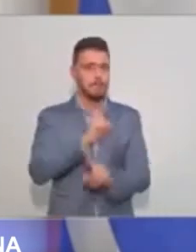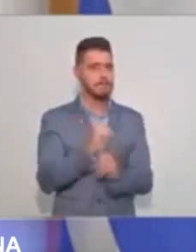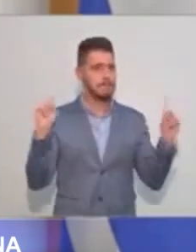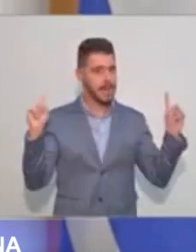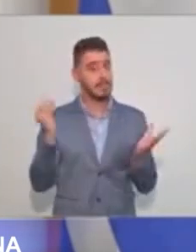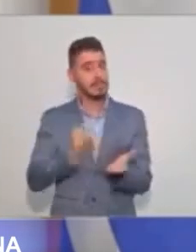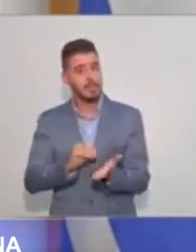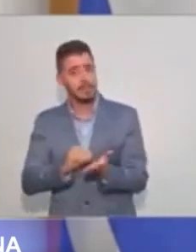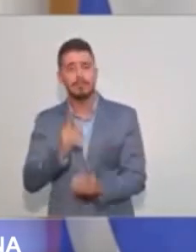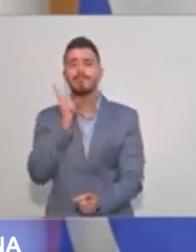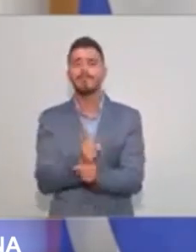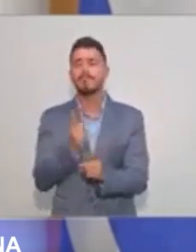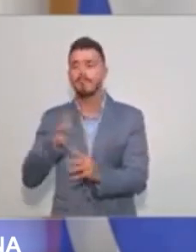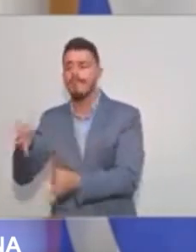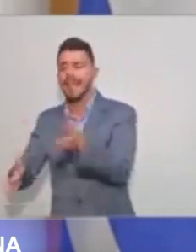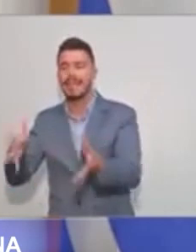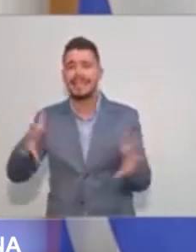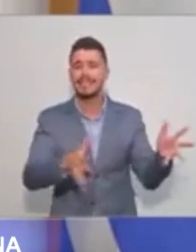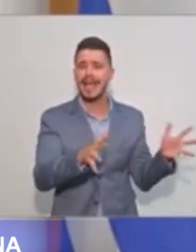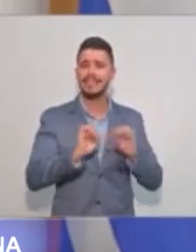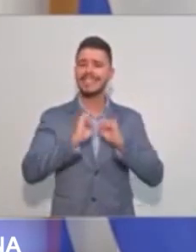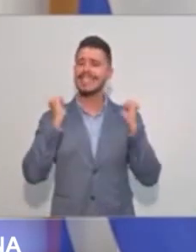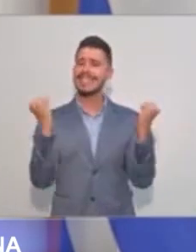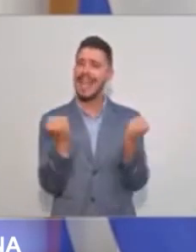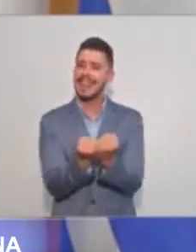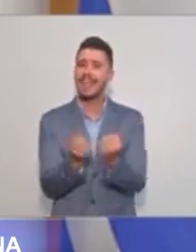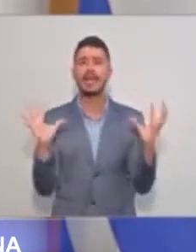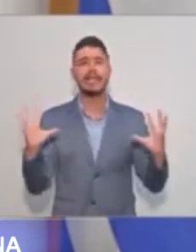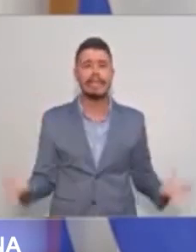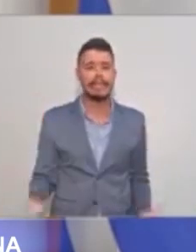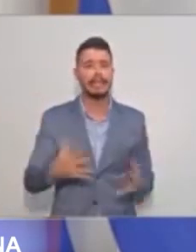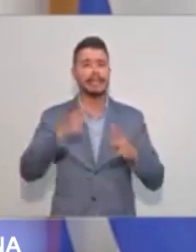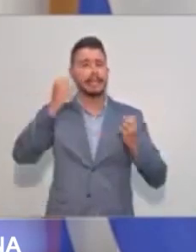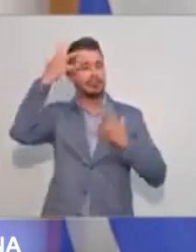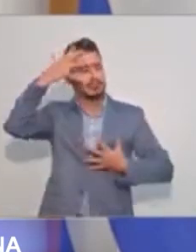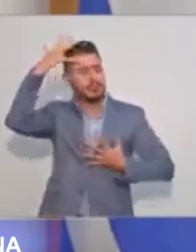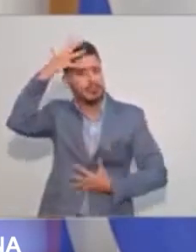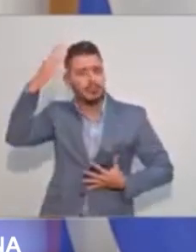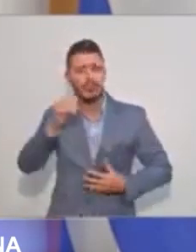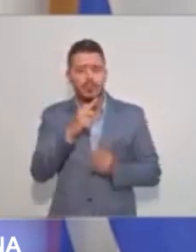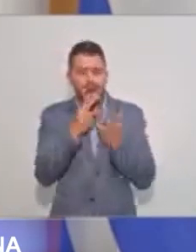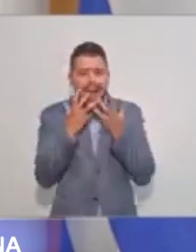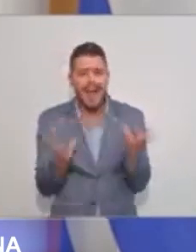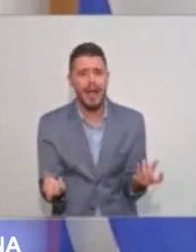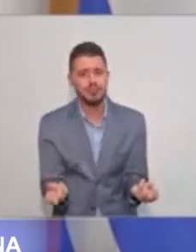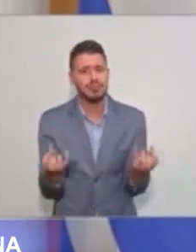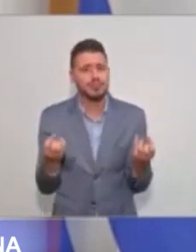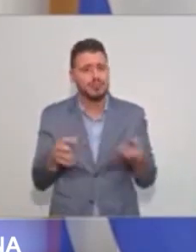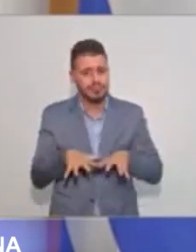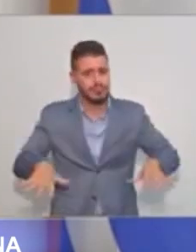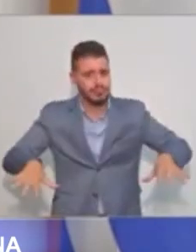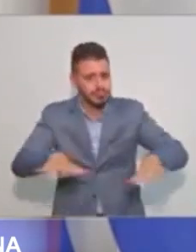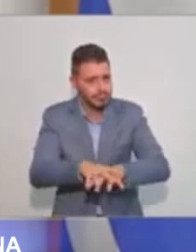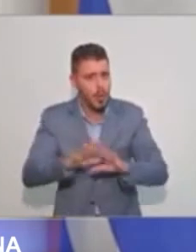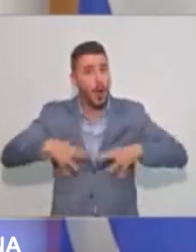ειδικής τουριστικής υποδομής, όπως συνεδριακά κέντρα και εγκαταστάσεις ιαματικού τουρισμού. Ταυτόχρονα, αξιοποιούμε χρηματοδοτικά εργαλεία